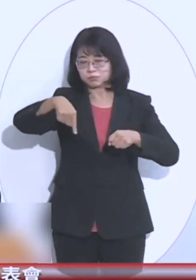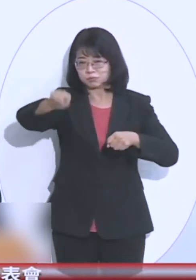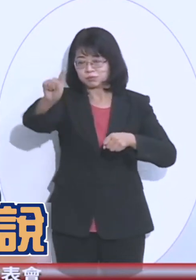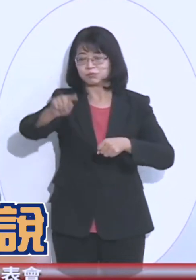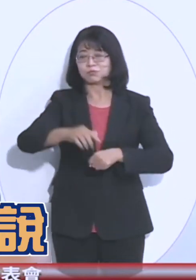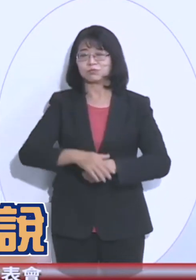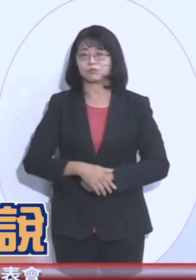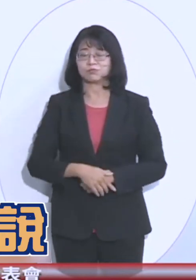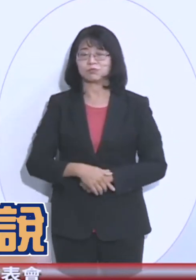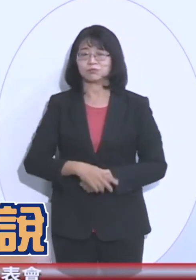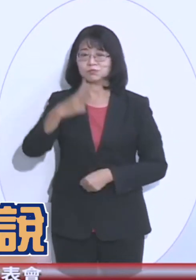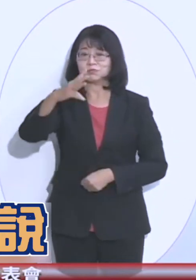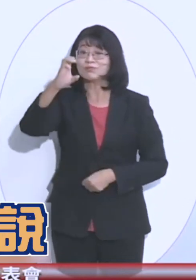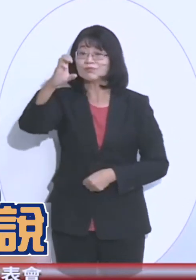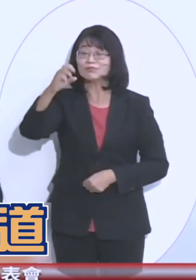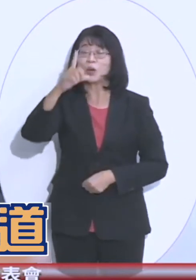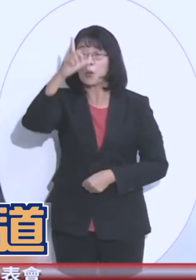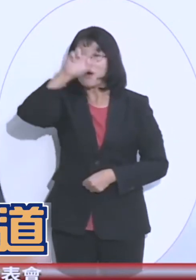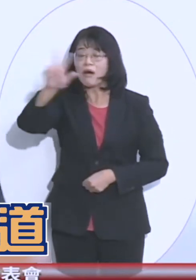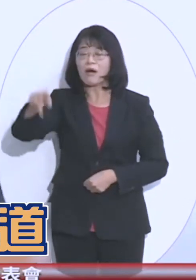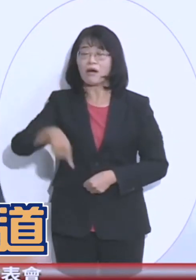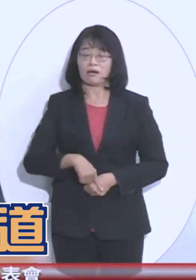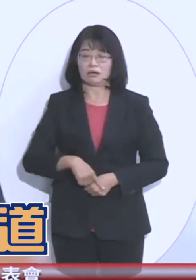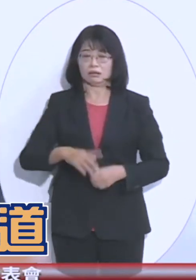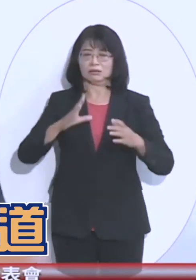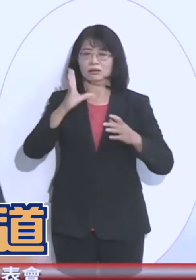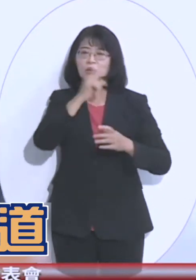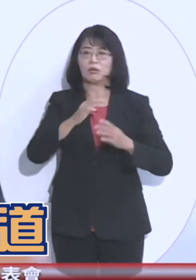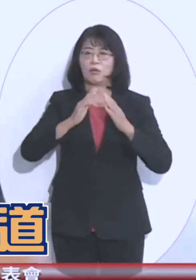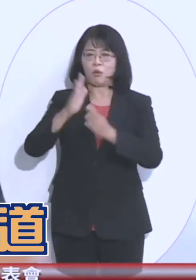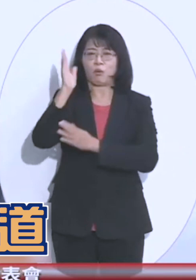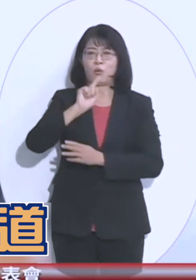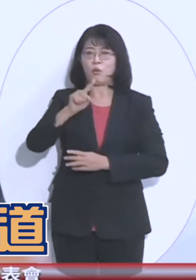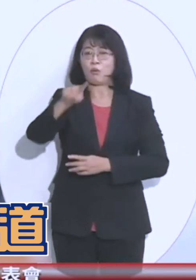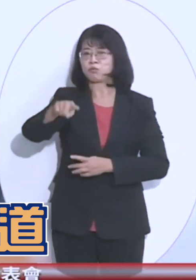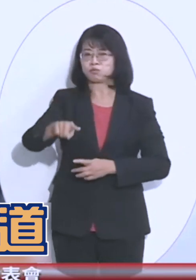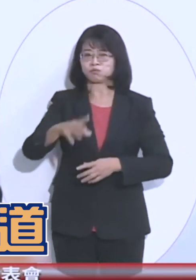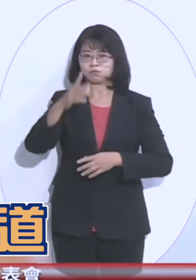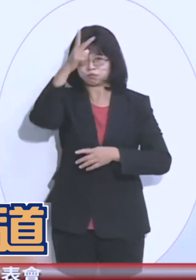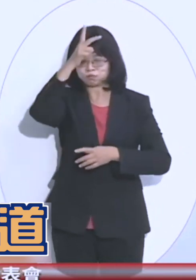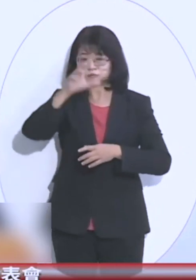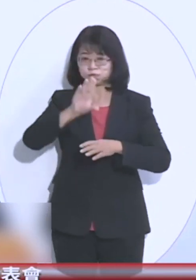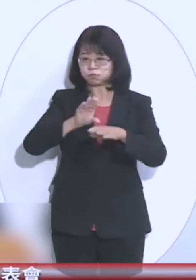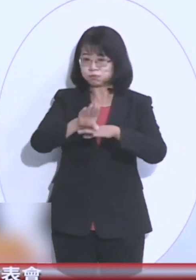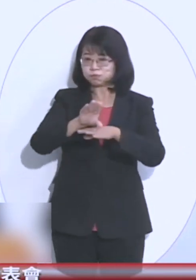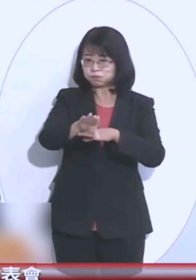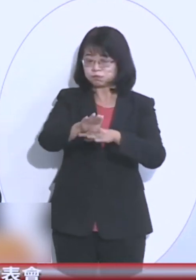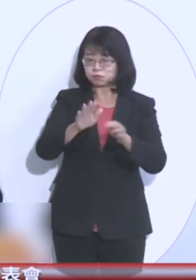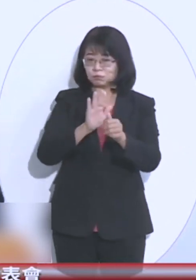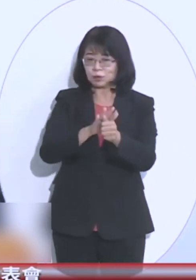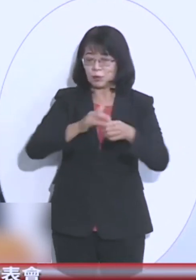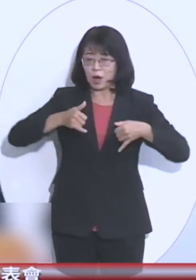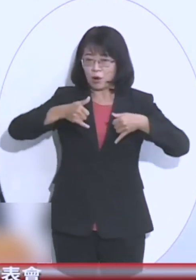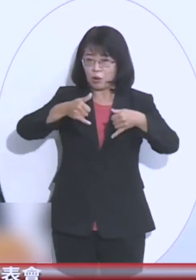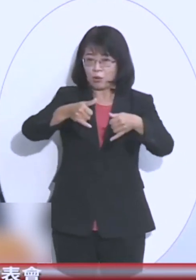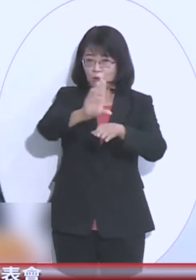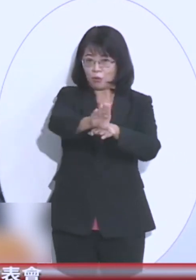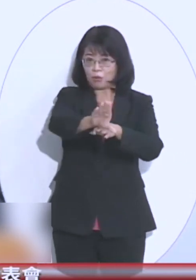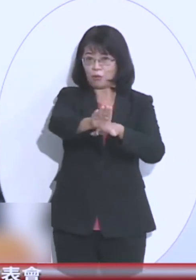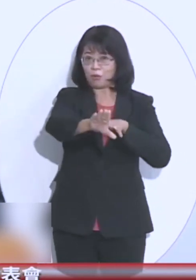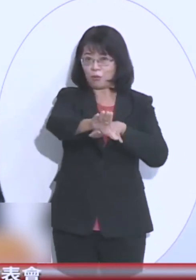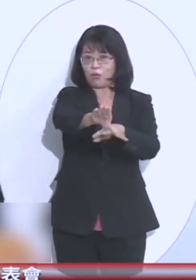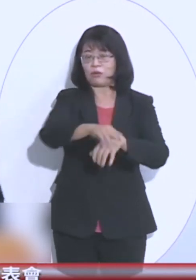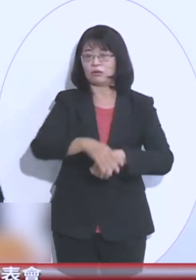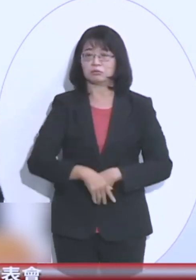啊，网友嘛知影讲，啊较奇怪，市政府在讲你警车咧给你开到。所以这就是恁的市